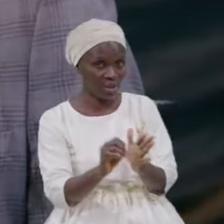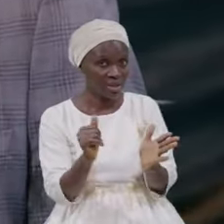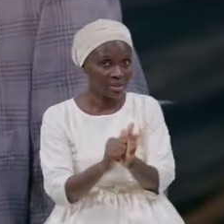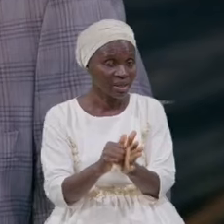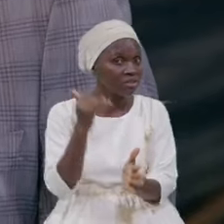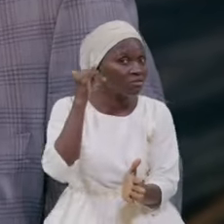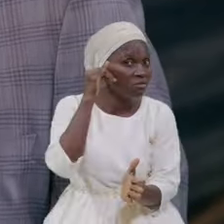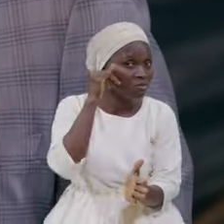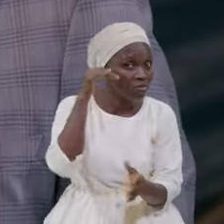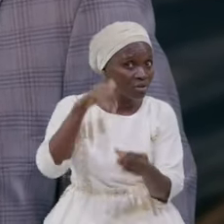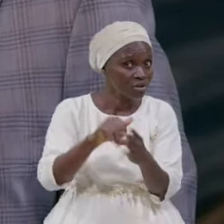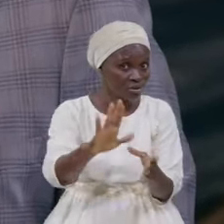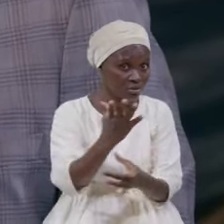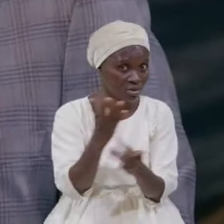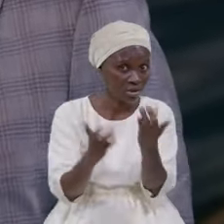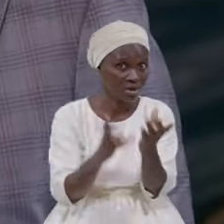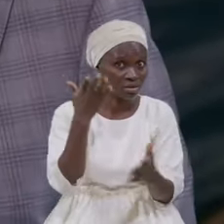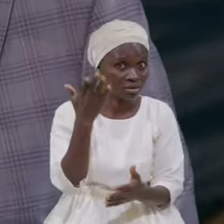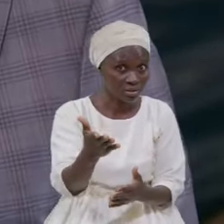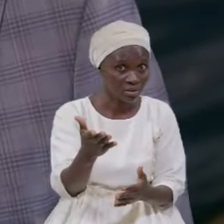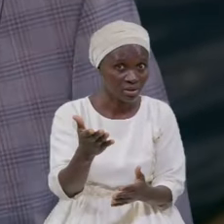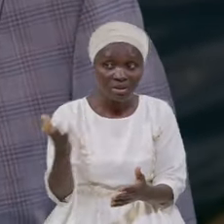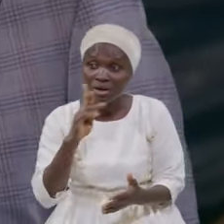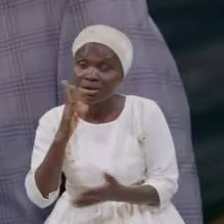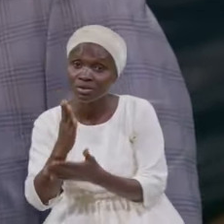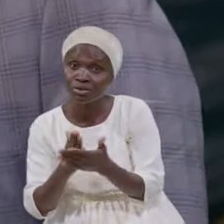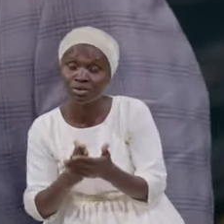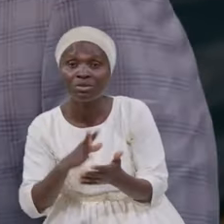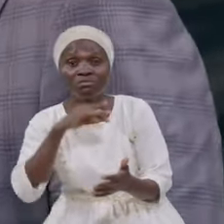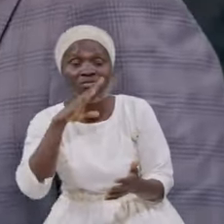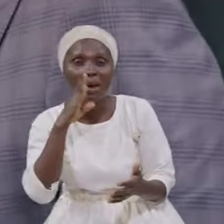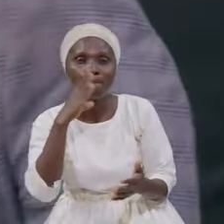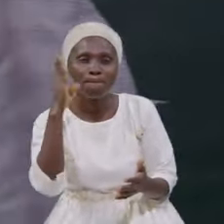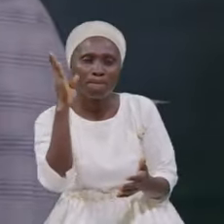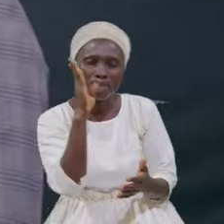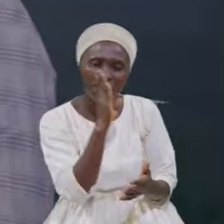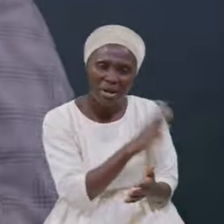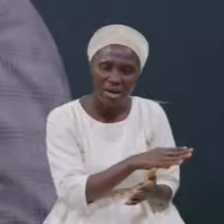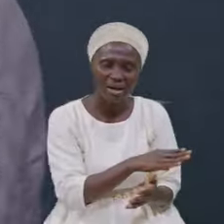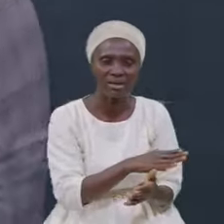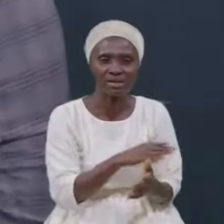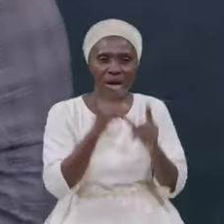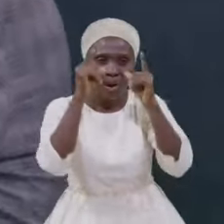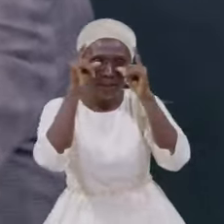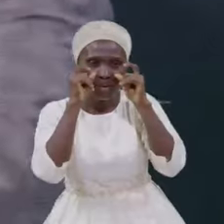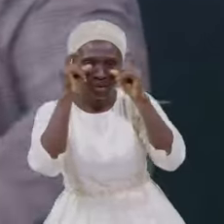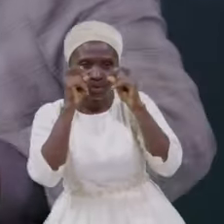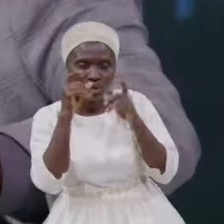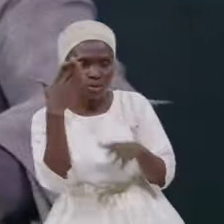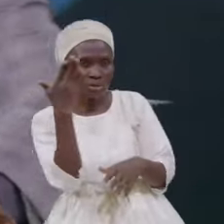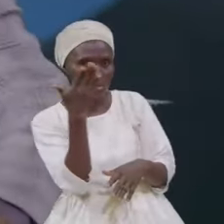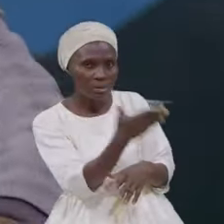Il y a des images, photos, images avec des femmes nues. Et ce petit